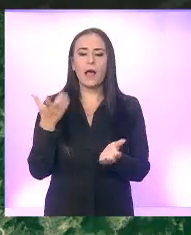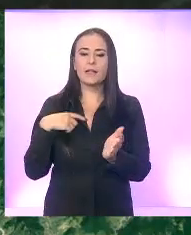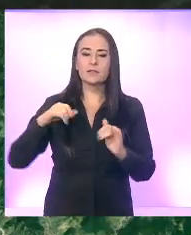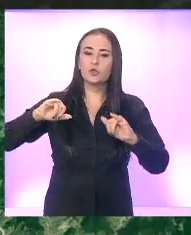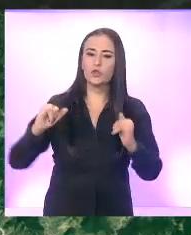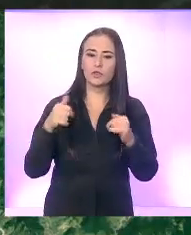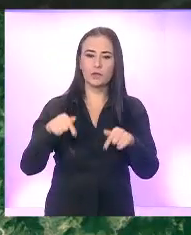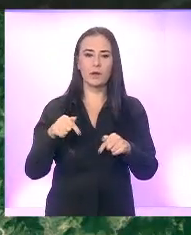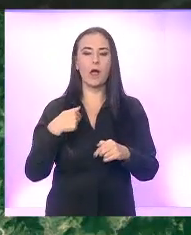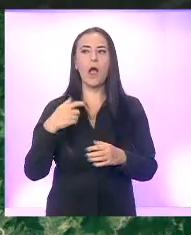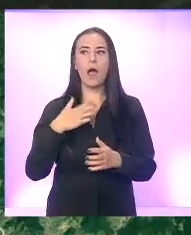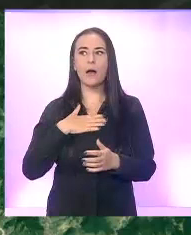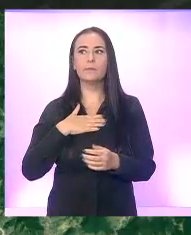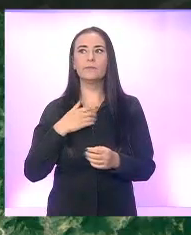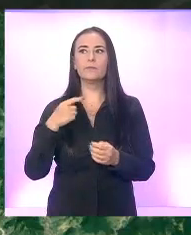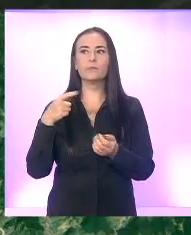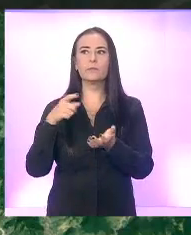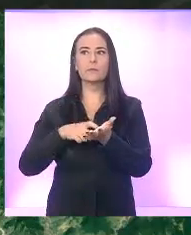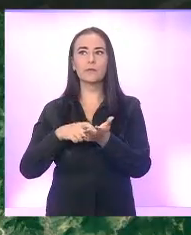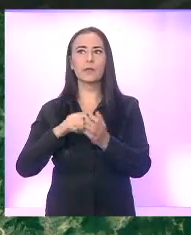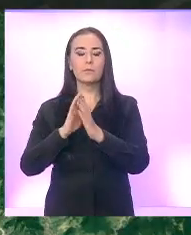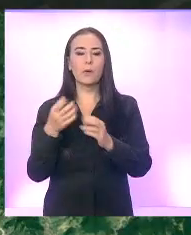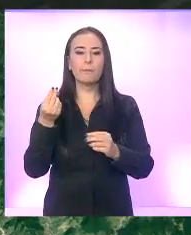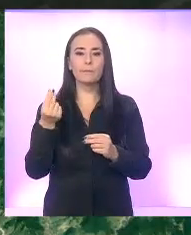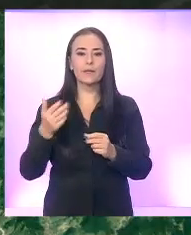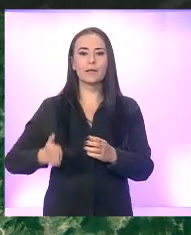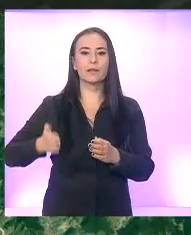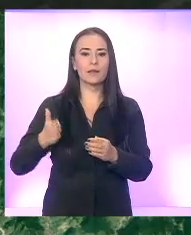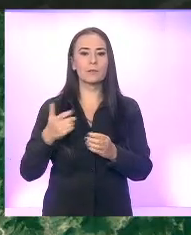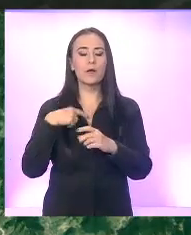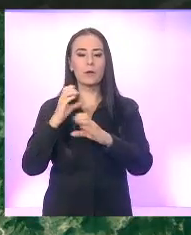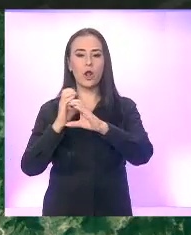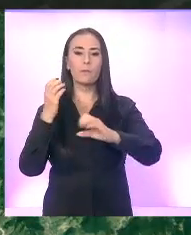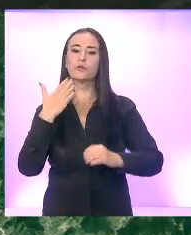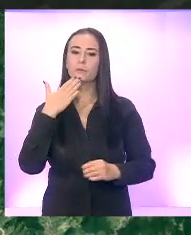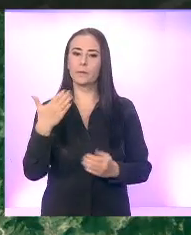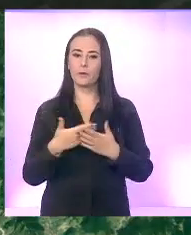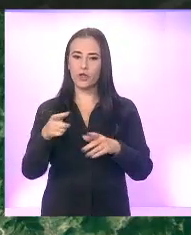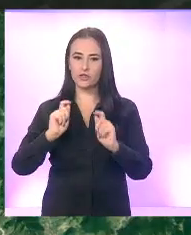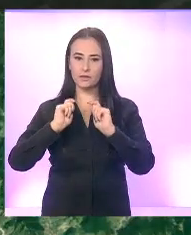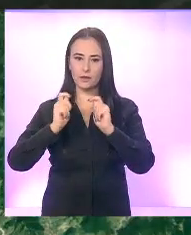pentru a ne reînnoi garniturile de trenuri și de locomotive. Cristina, și